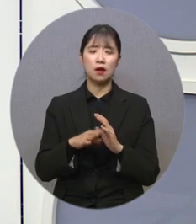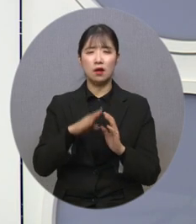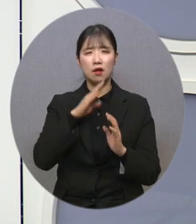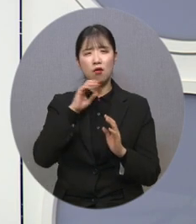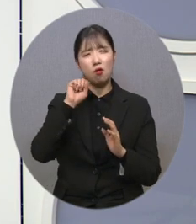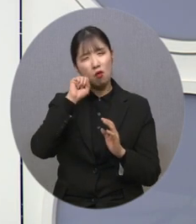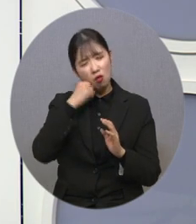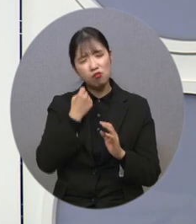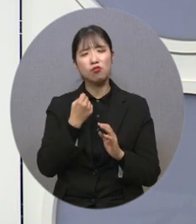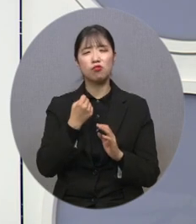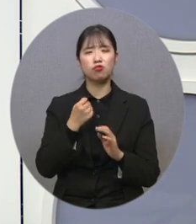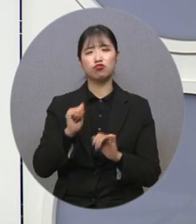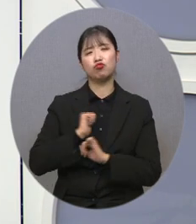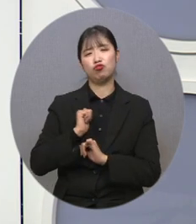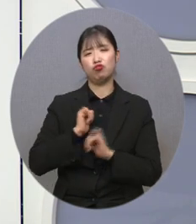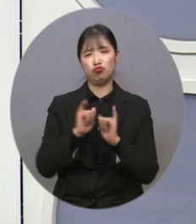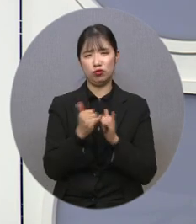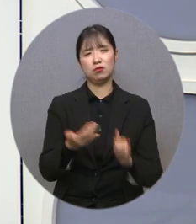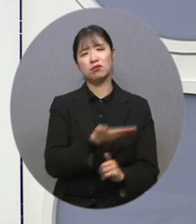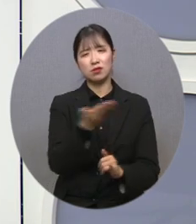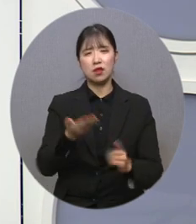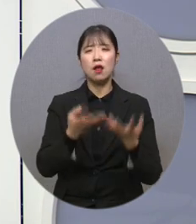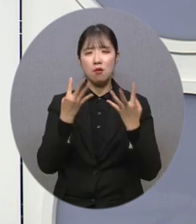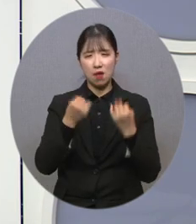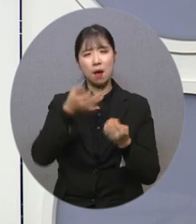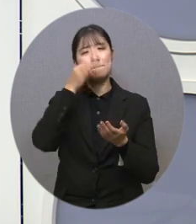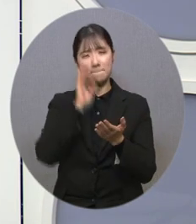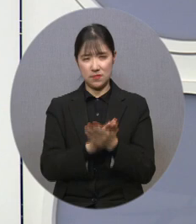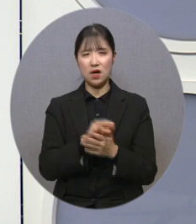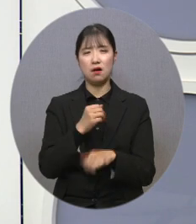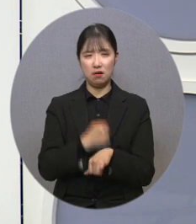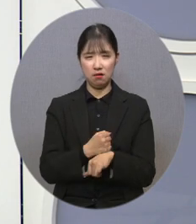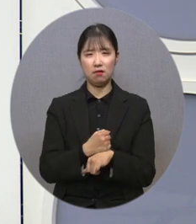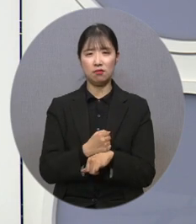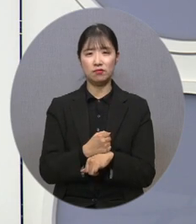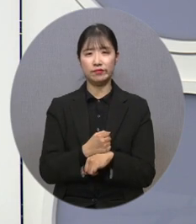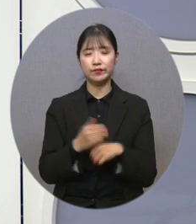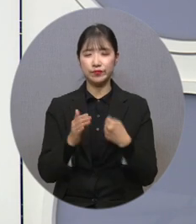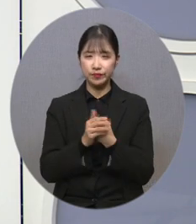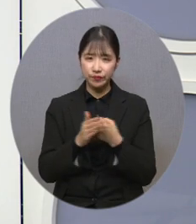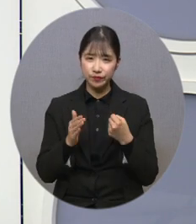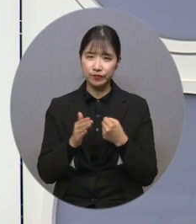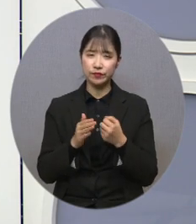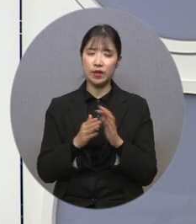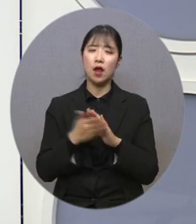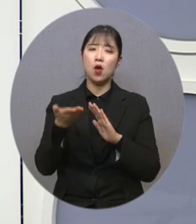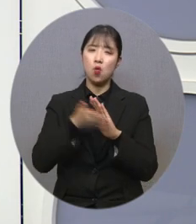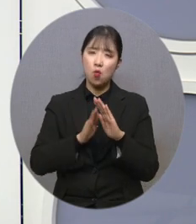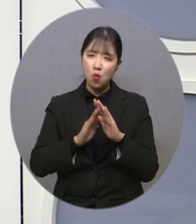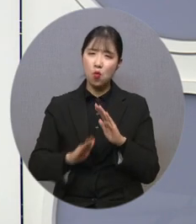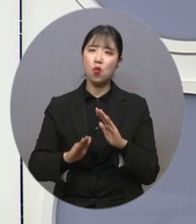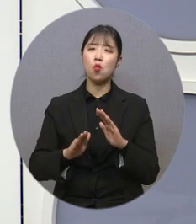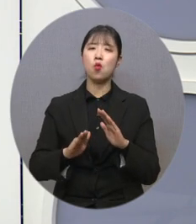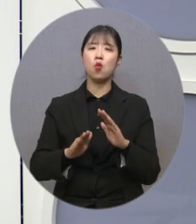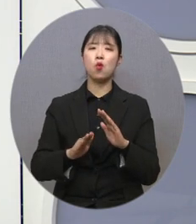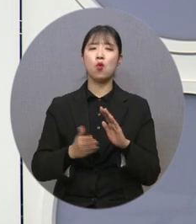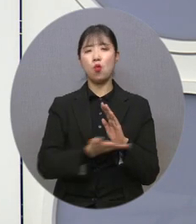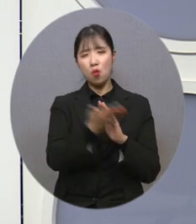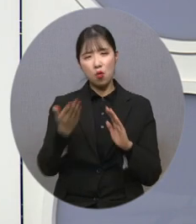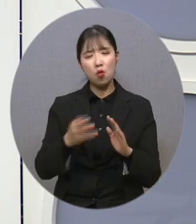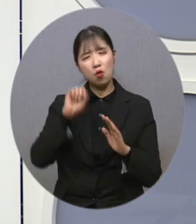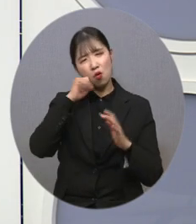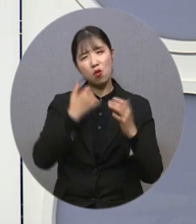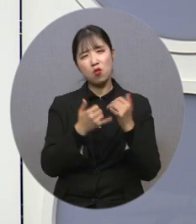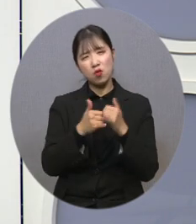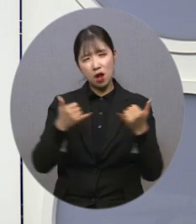그 군인들을 많이 봤어요. 병사들을. 그러면서 공공을 위해서 어려운 많은